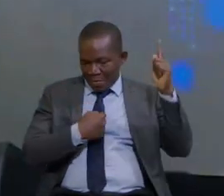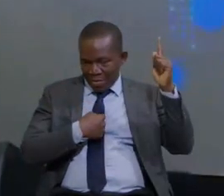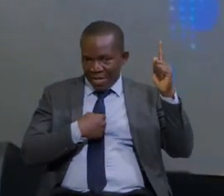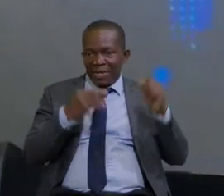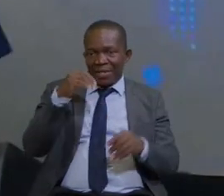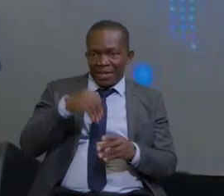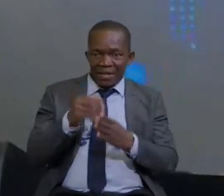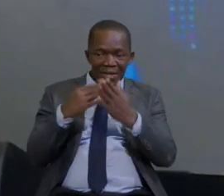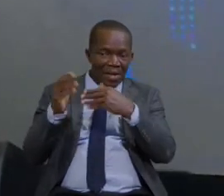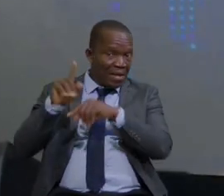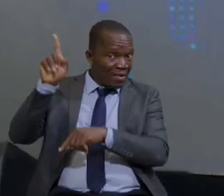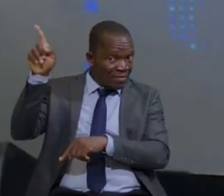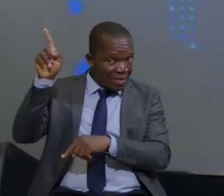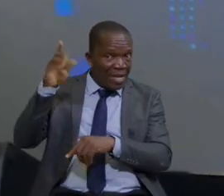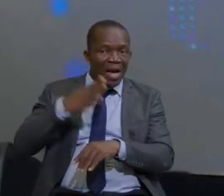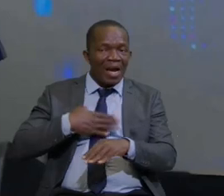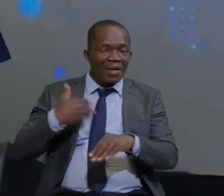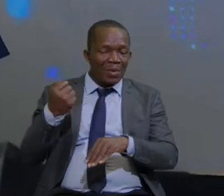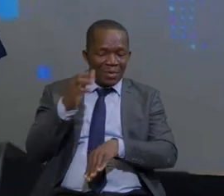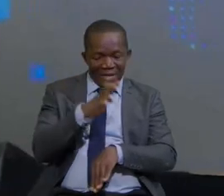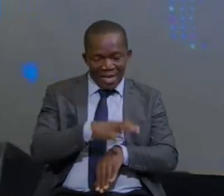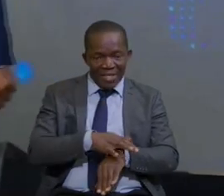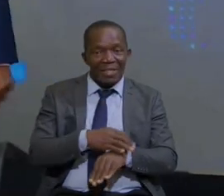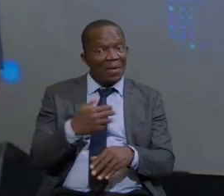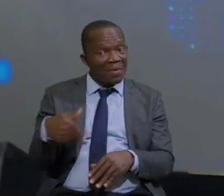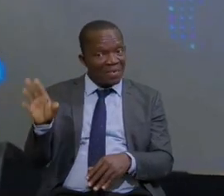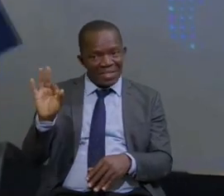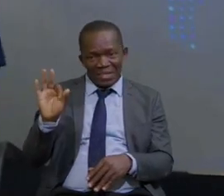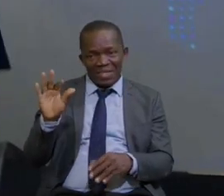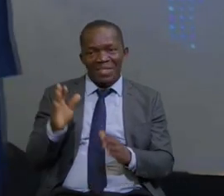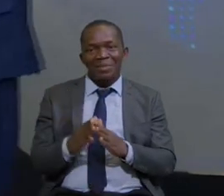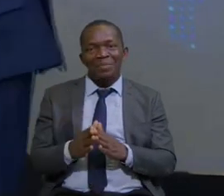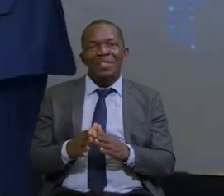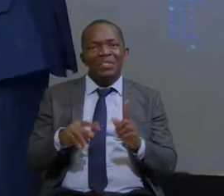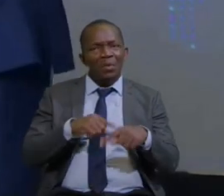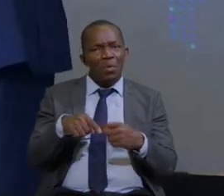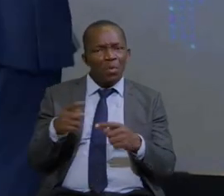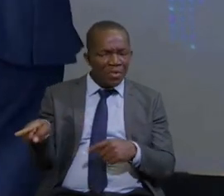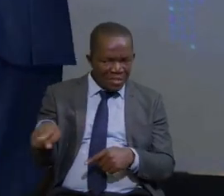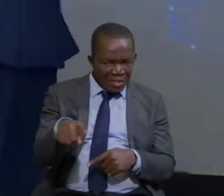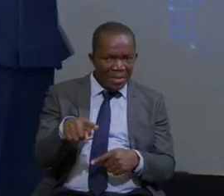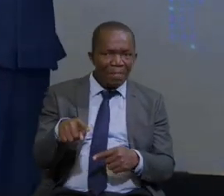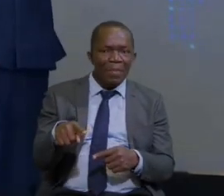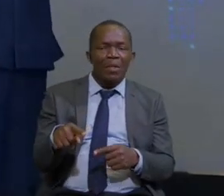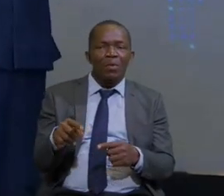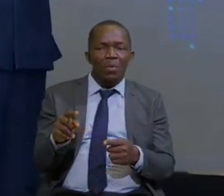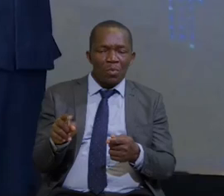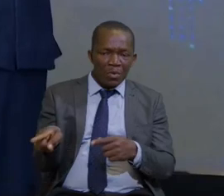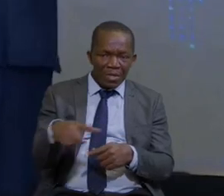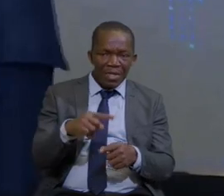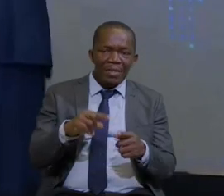la terre. Verset 19. Allez donc, parce que tout pouvoir réside en